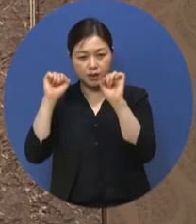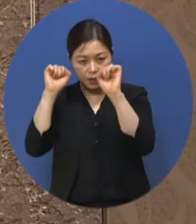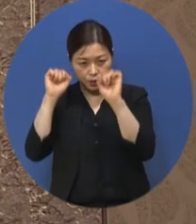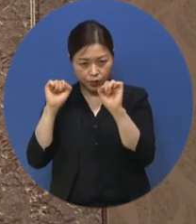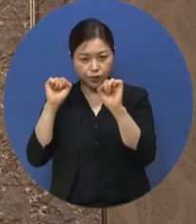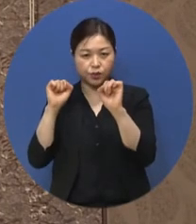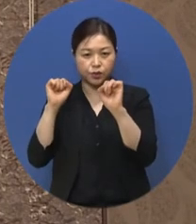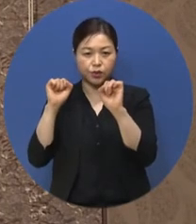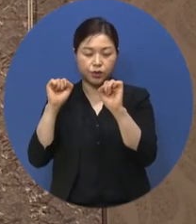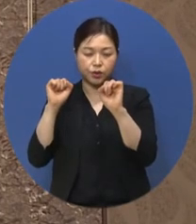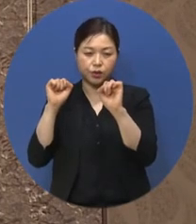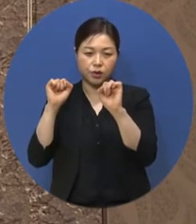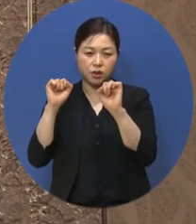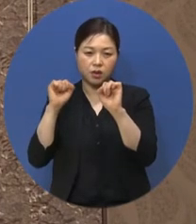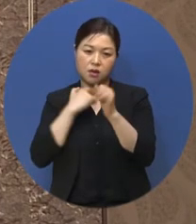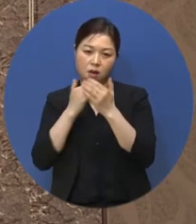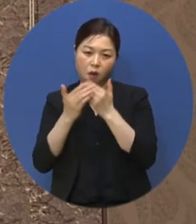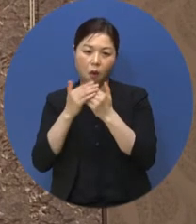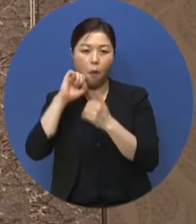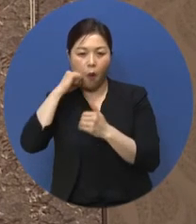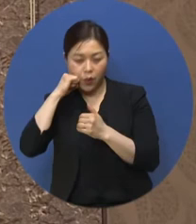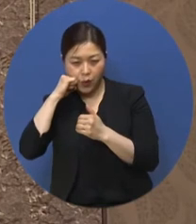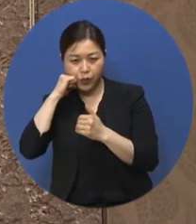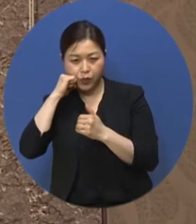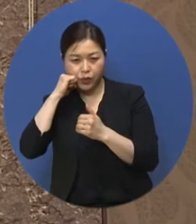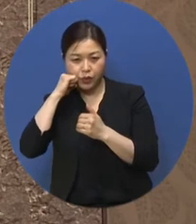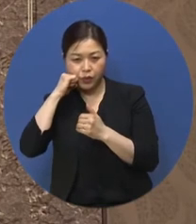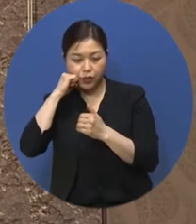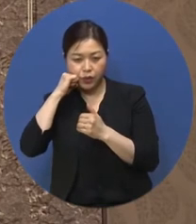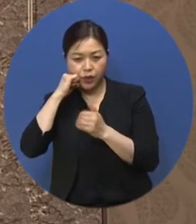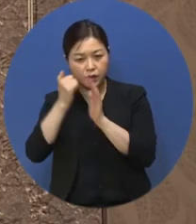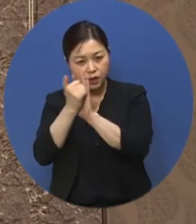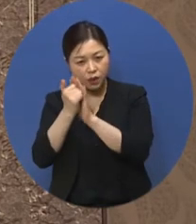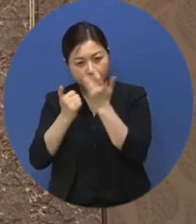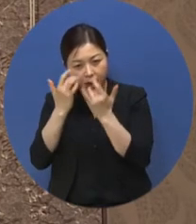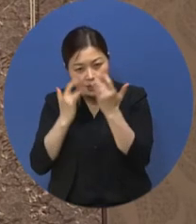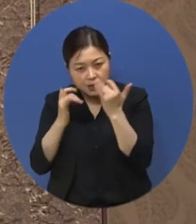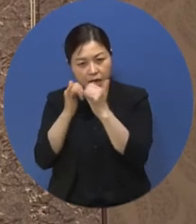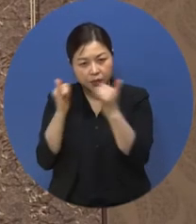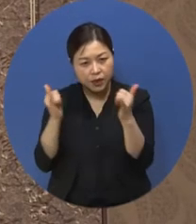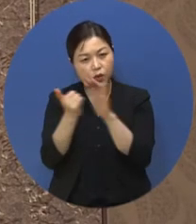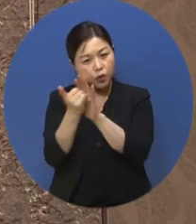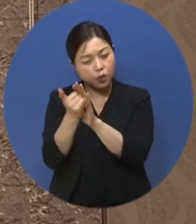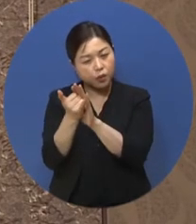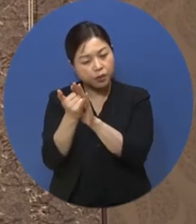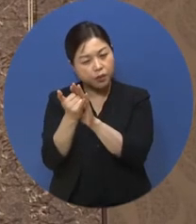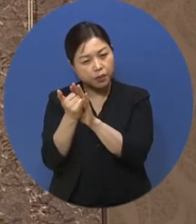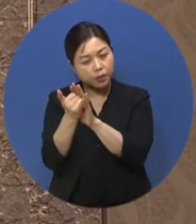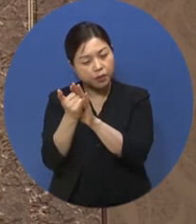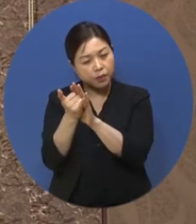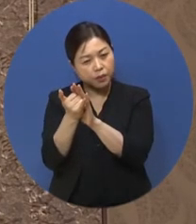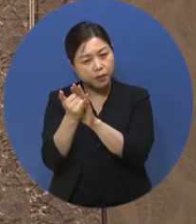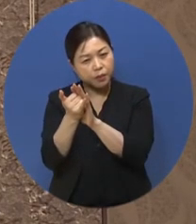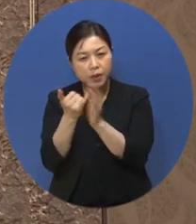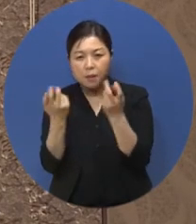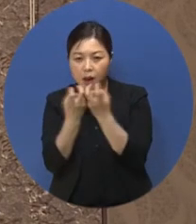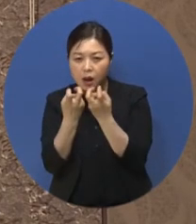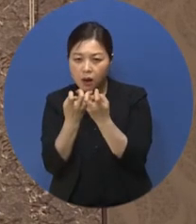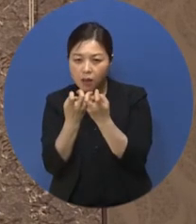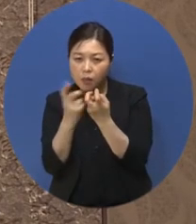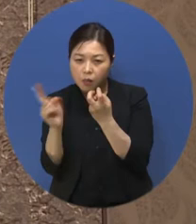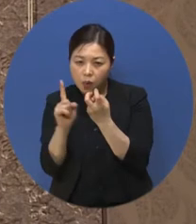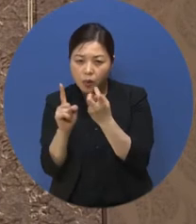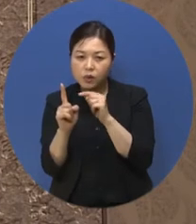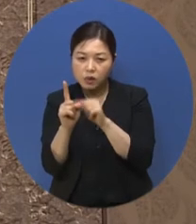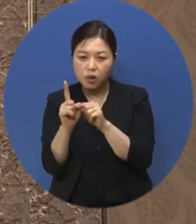있는 그 취약계층들한테 어떤 도움을 줄 수 있을까 그런 부분에 대해서 이제 콘텐츠도 개발하고 뭐